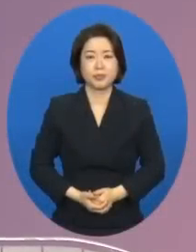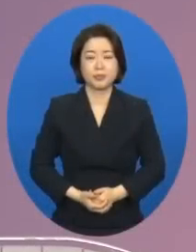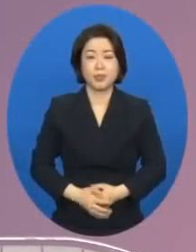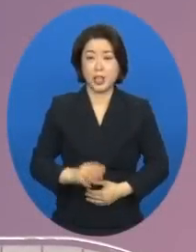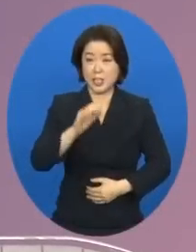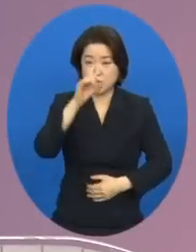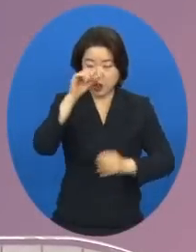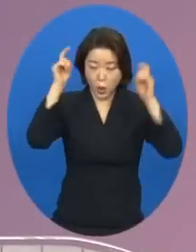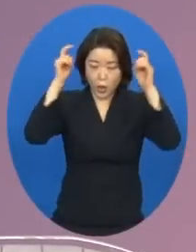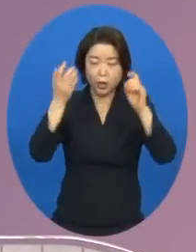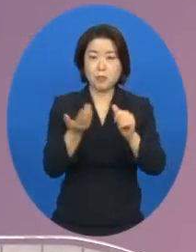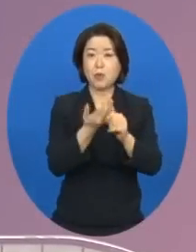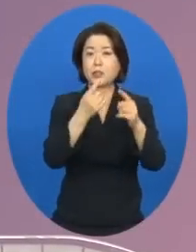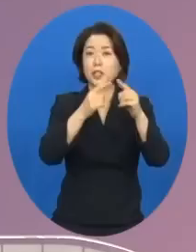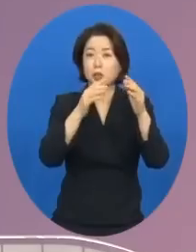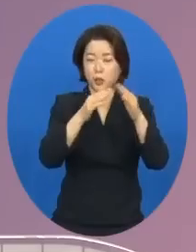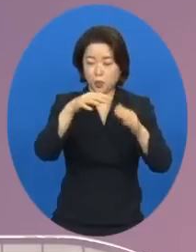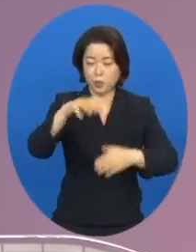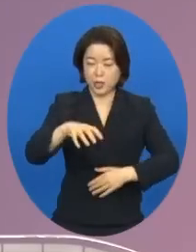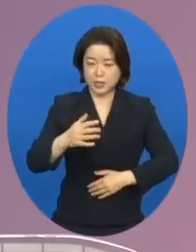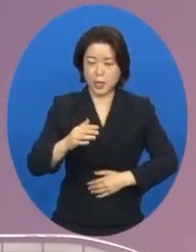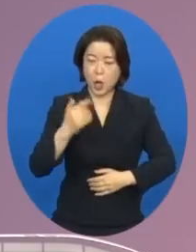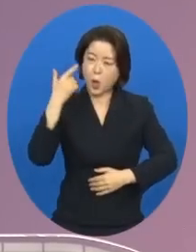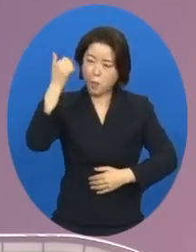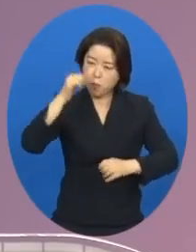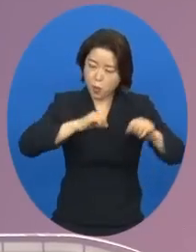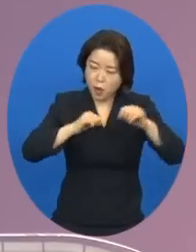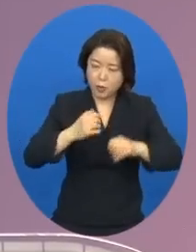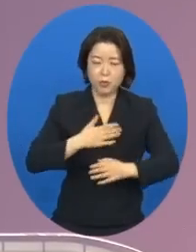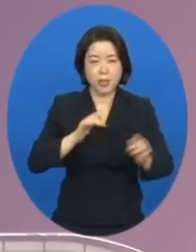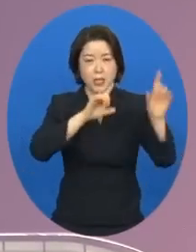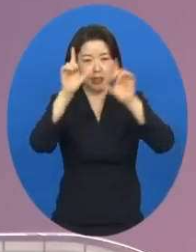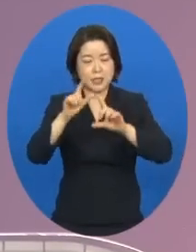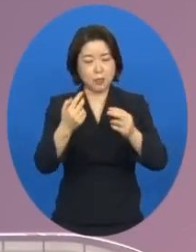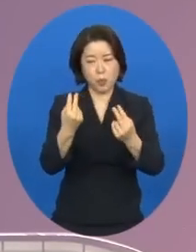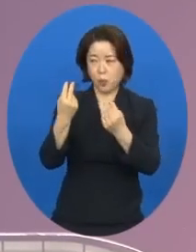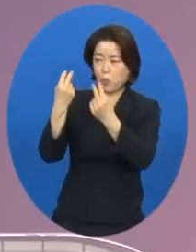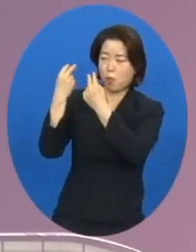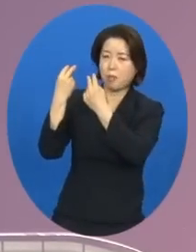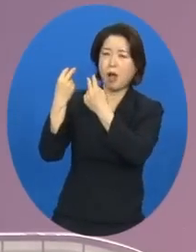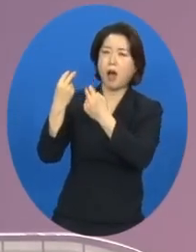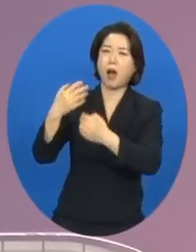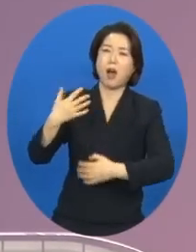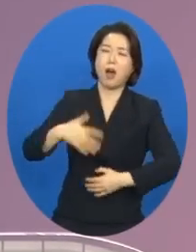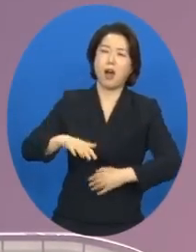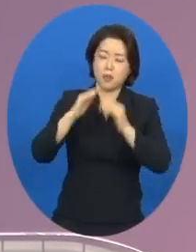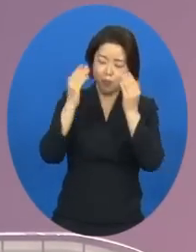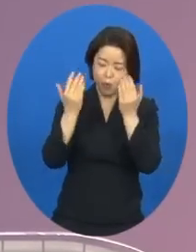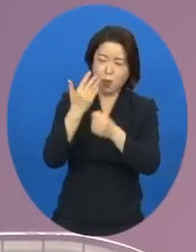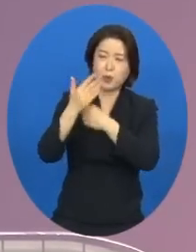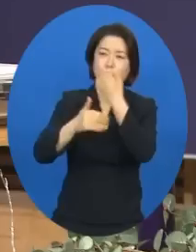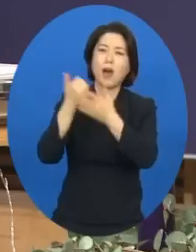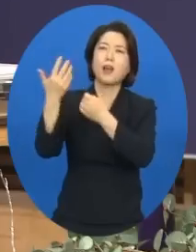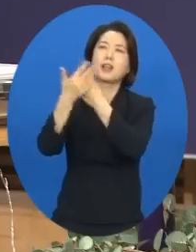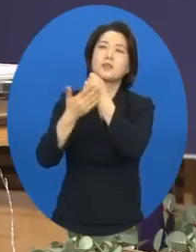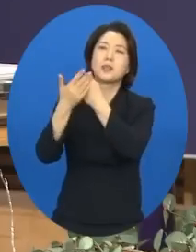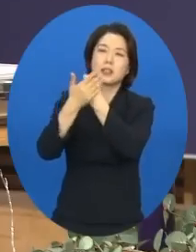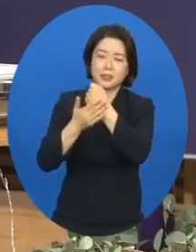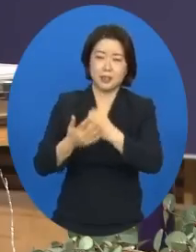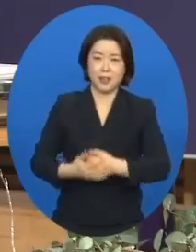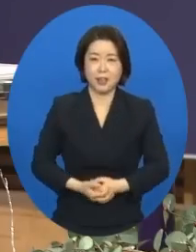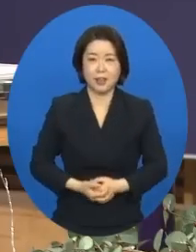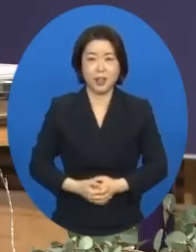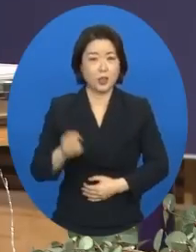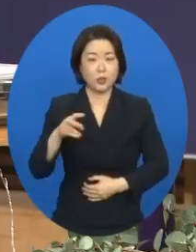선한 목자 교회에서의 저의 목회와 삶을 돌아보면 정말 전적으로 하나님의 은혜였습니다.